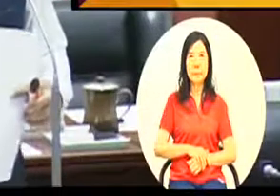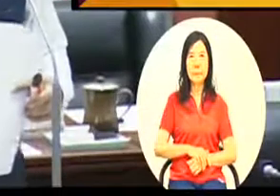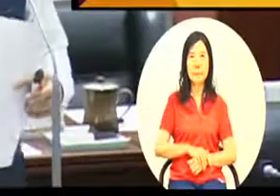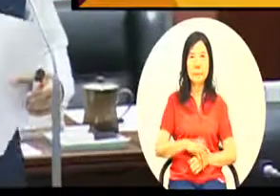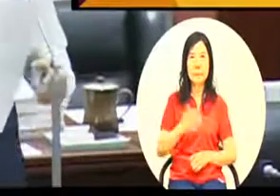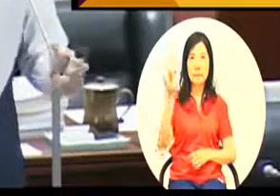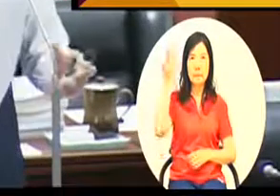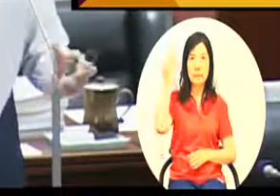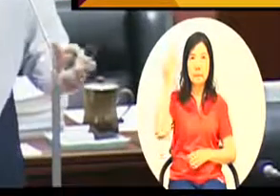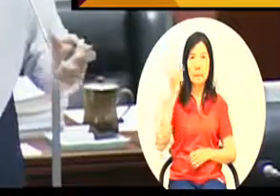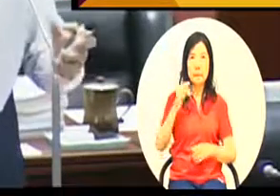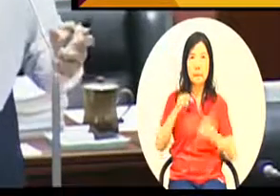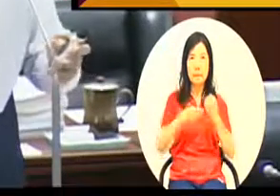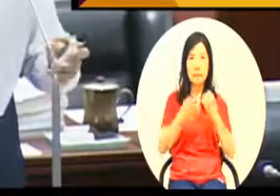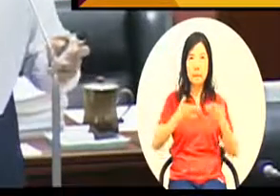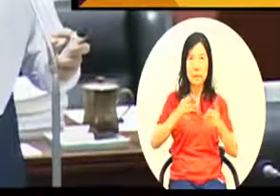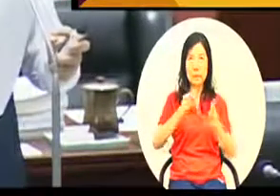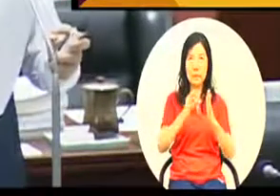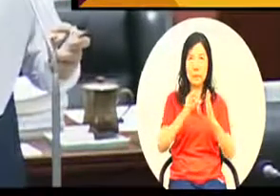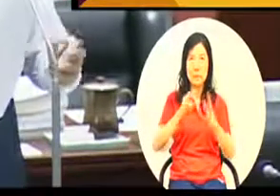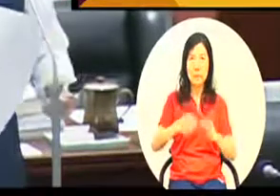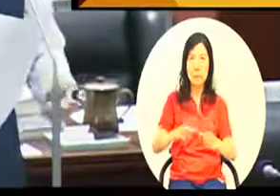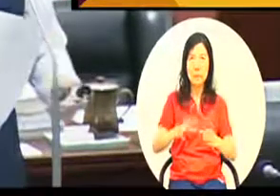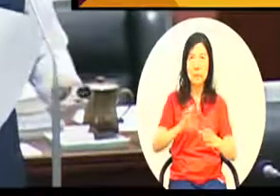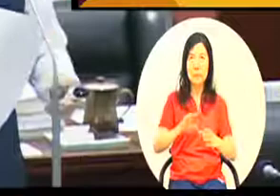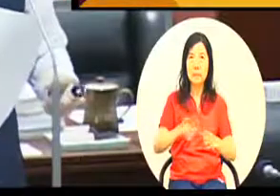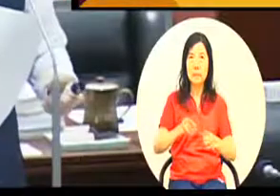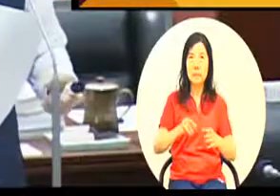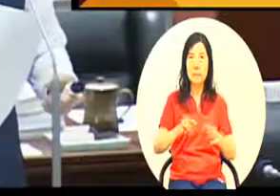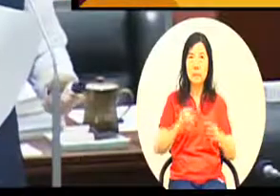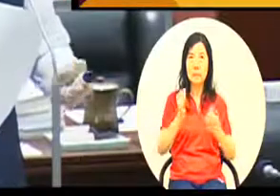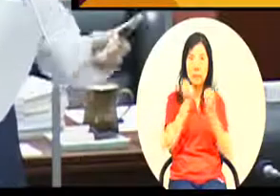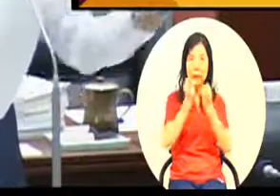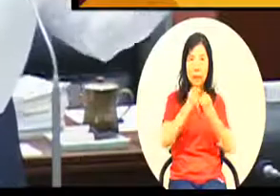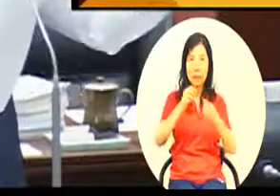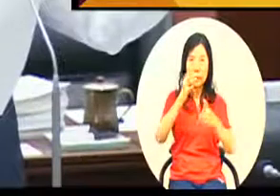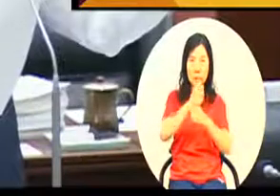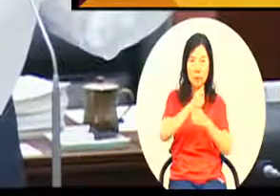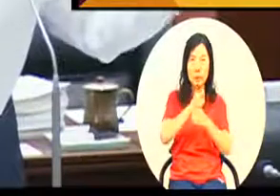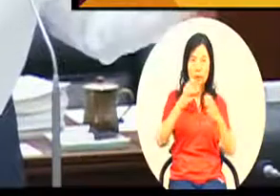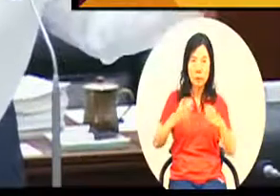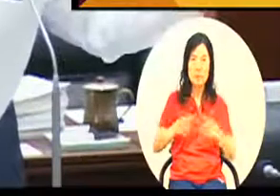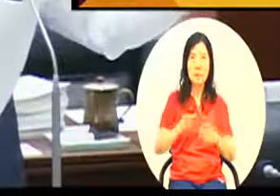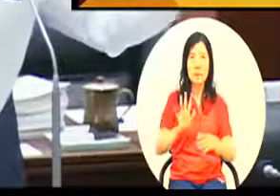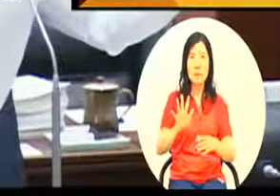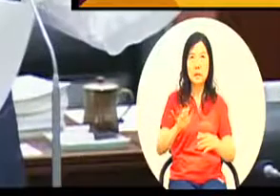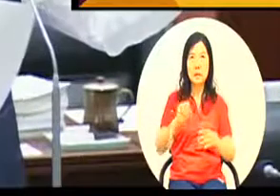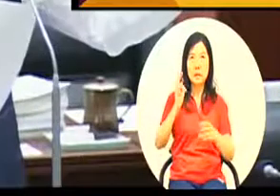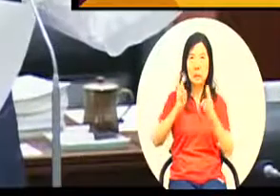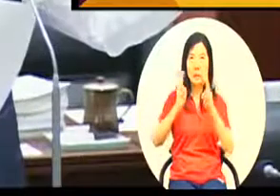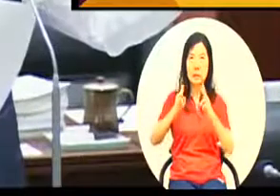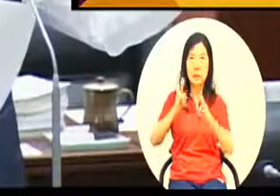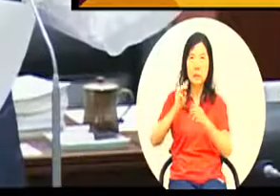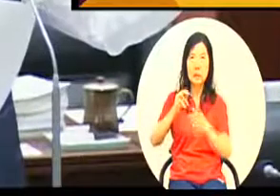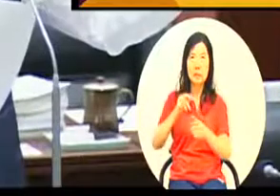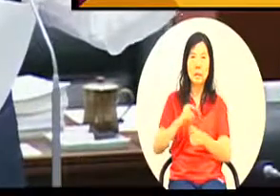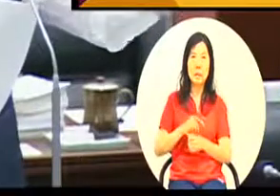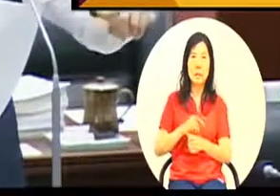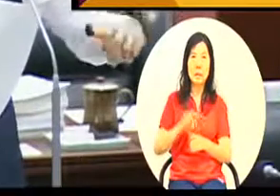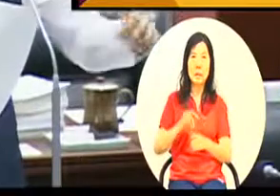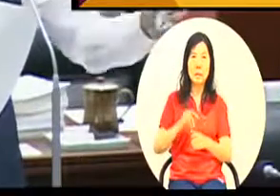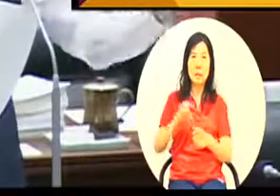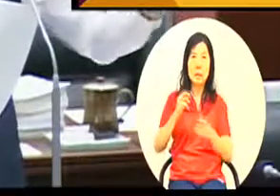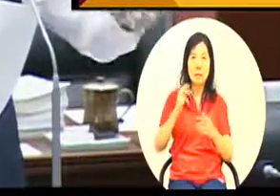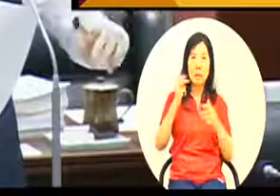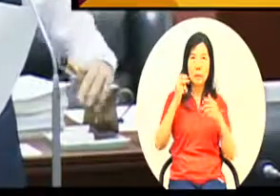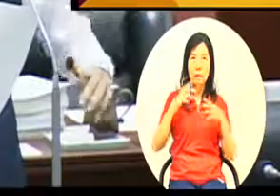过去我们法务部成立这个廉政署，有调配的这个检察